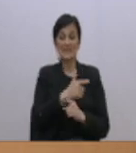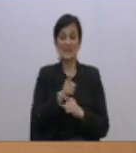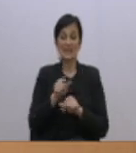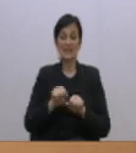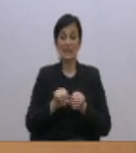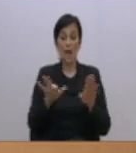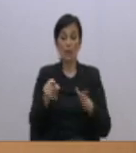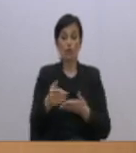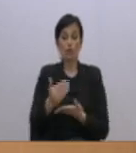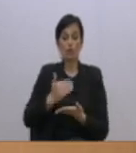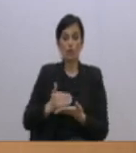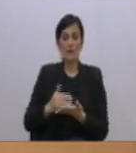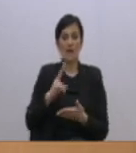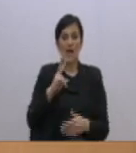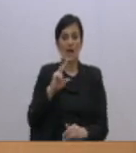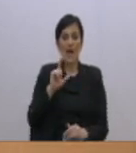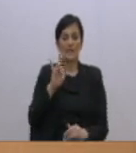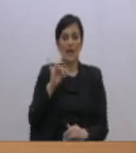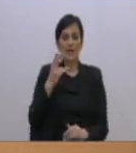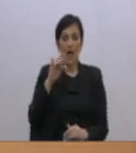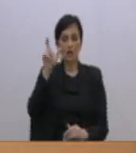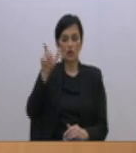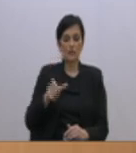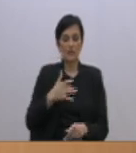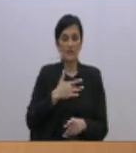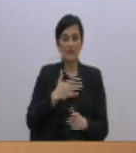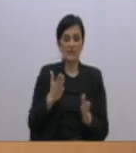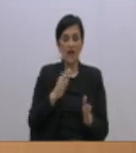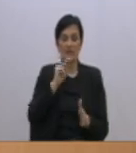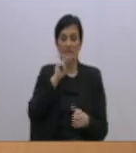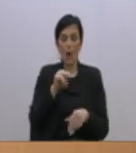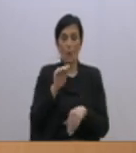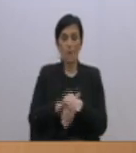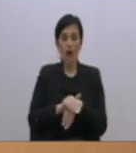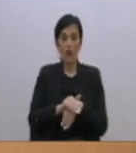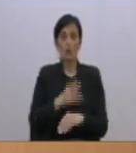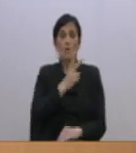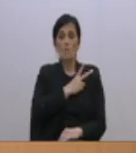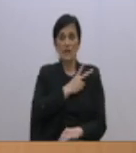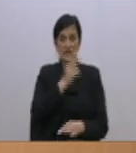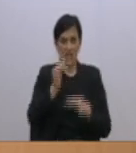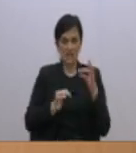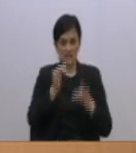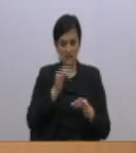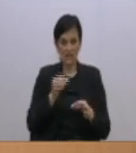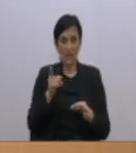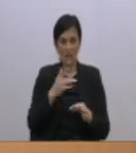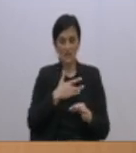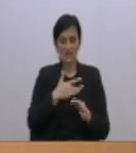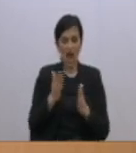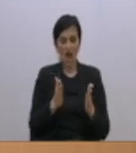შემდგომ კეზერაშვილის სავარაუდო დანაშაულის ფაქტზე ბრიტანეთის სასამართლომაც სავარაუდოდ